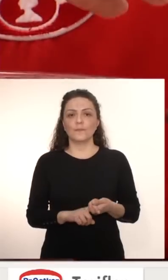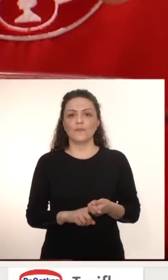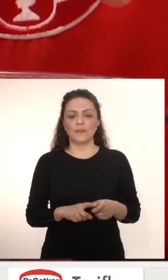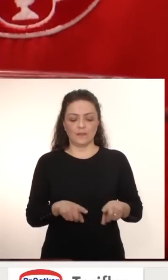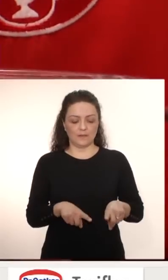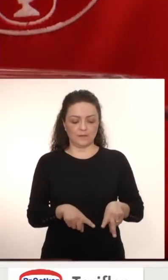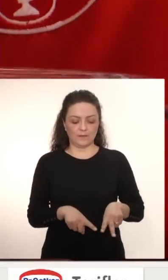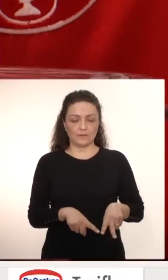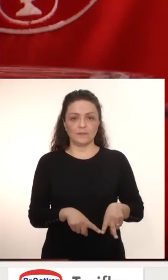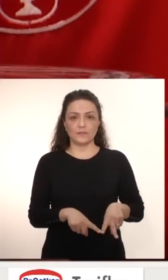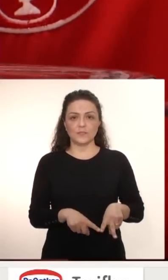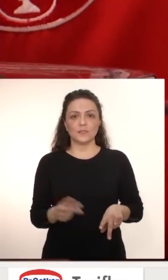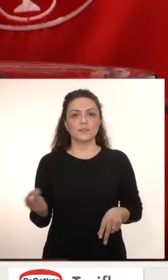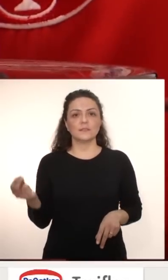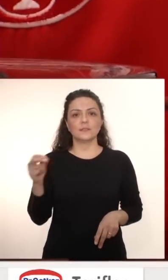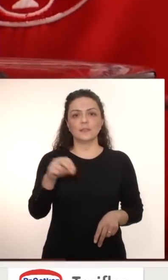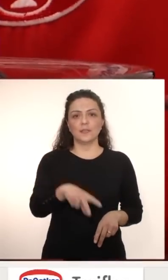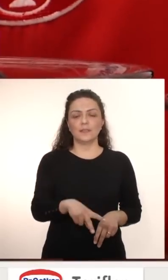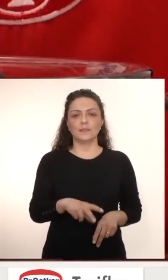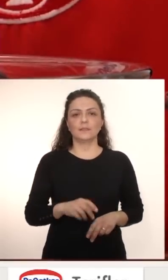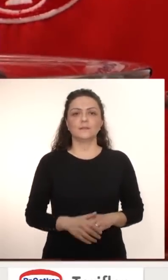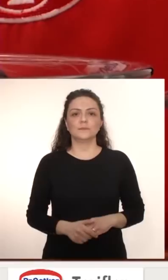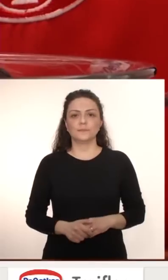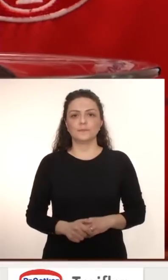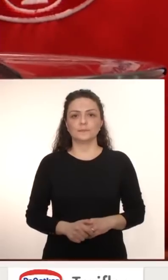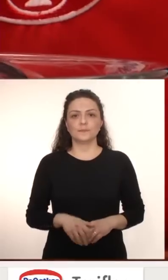ve nişastayı ilave edin.